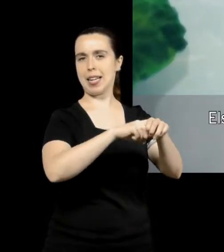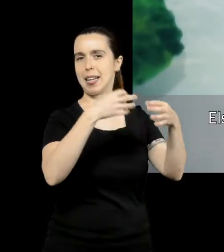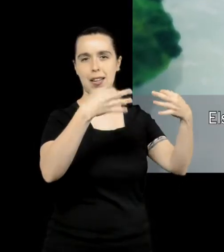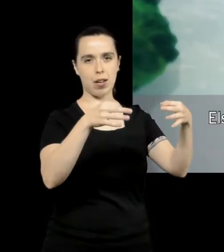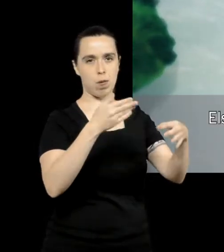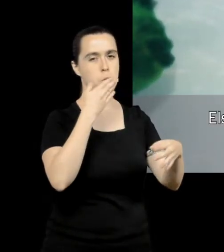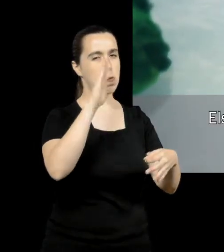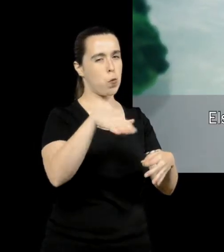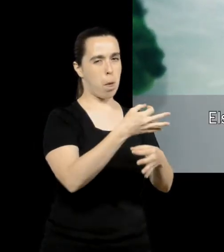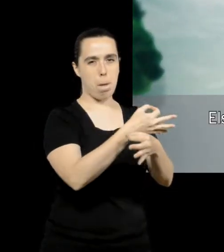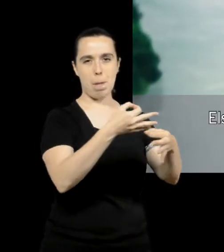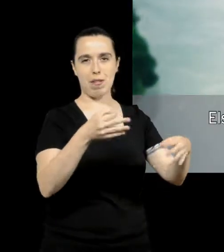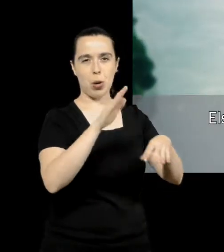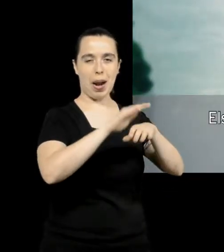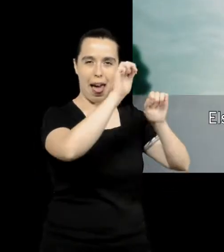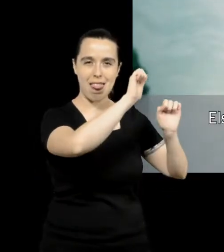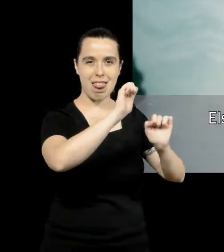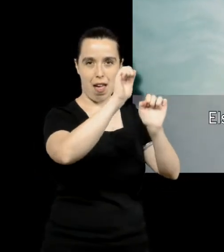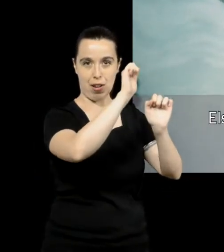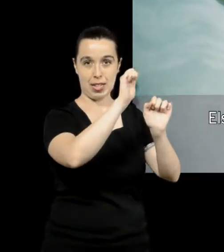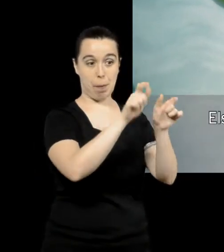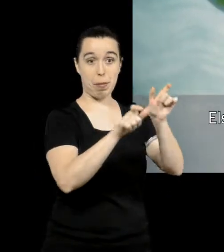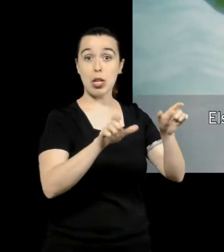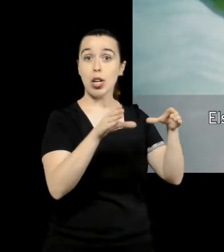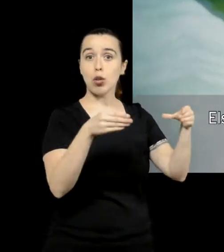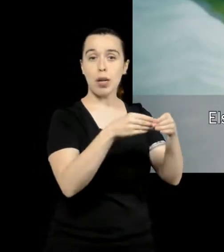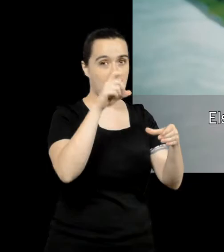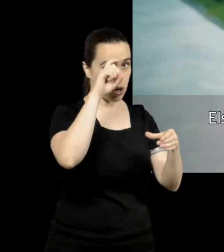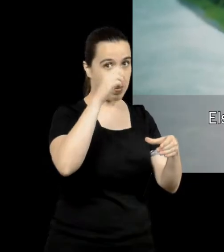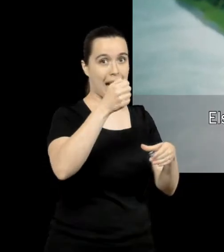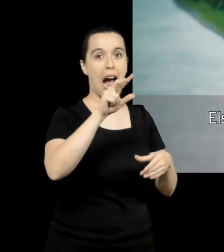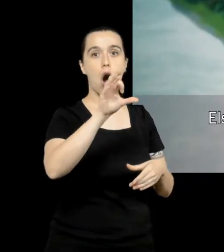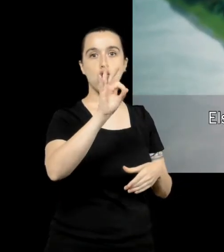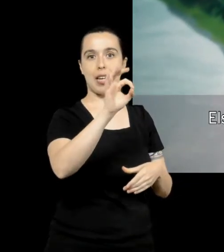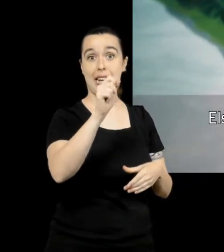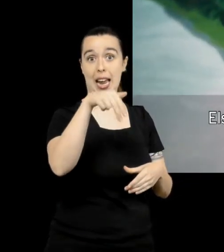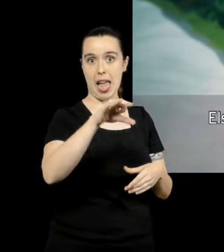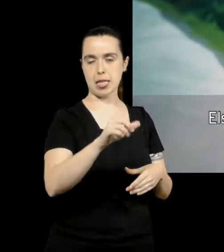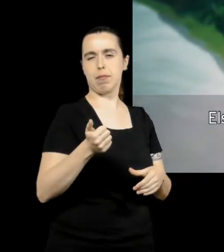Els ausetans van aprofitar les defenses naturals de l'Esquerda per planificar-hi una ciutat.